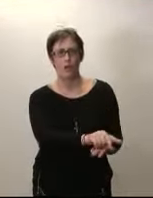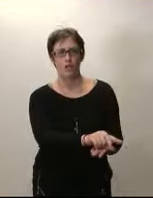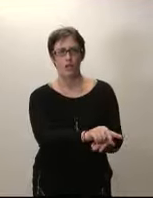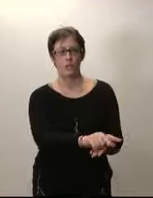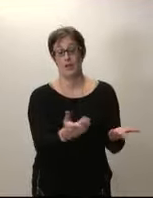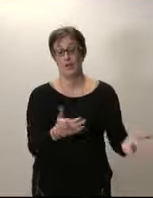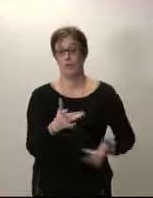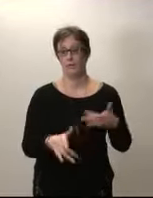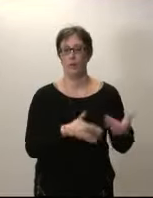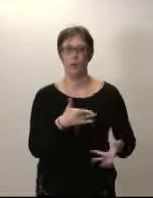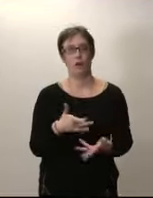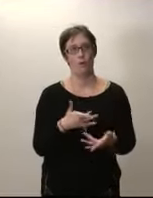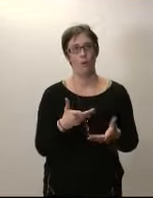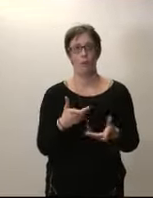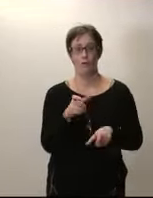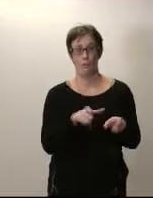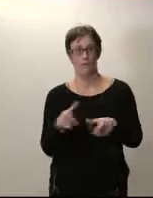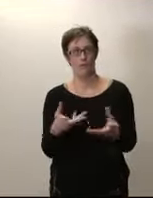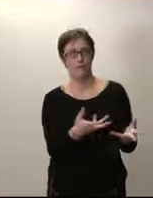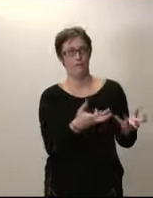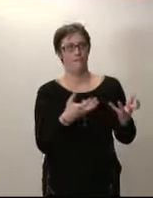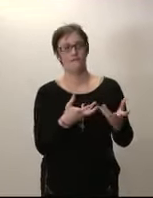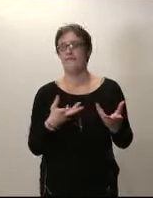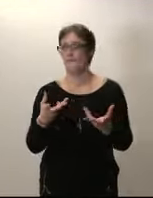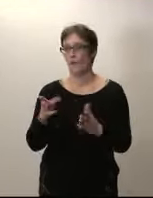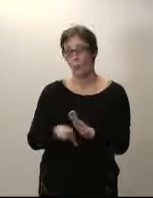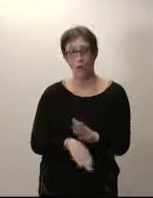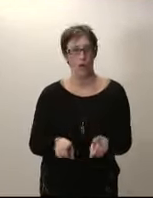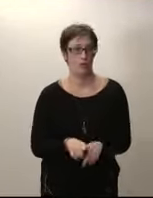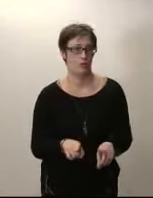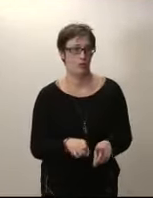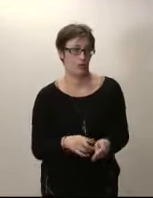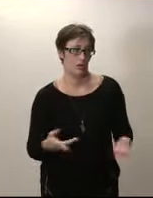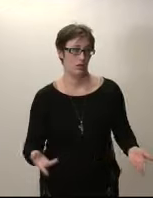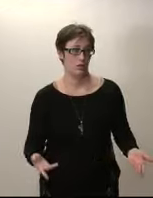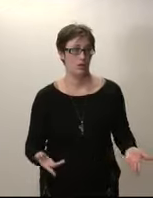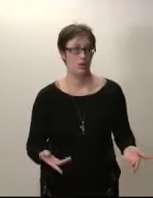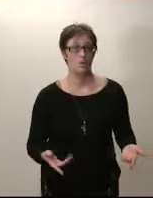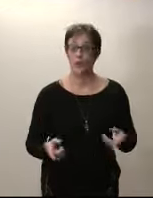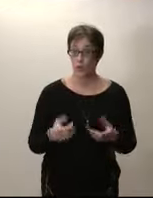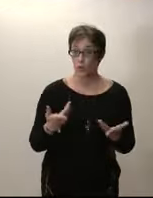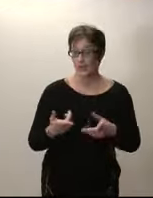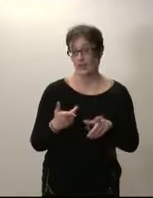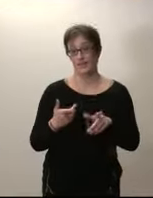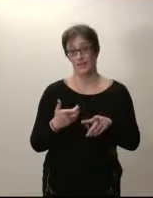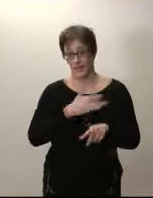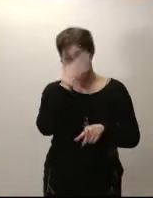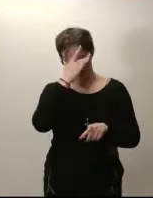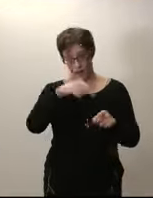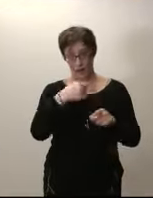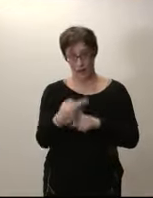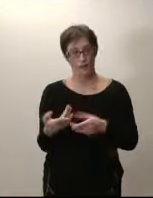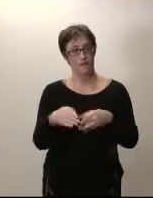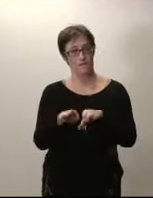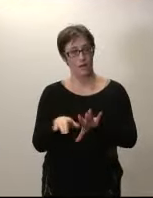expliquer les baisses d'entrée? Voilà, c'est une question qu'on peut se poser. Et est-ce que le fait de fermer cette semaine au lieu de 5,